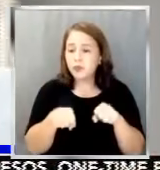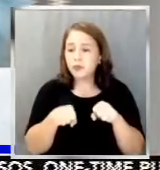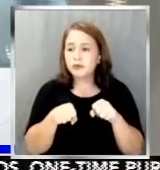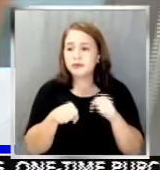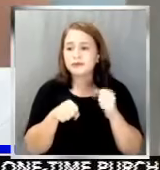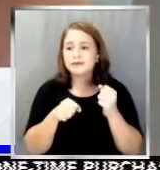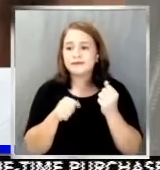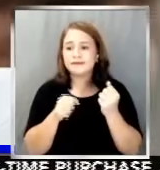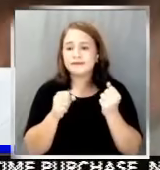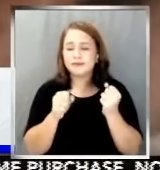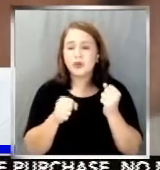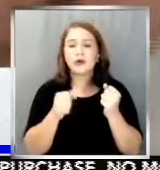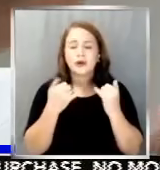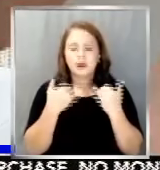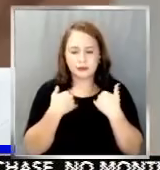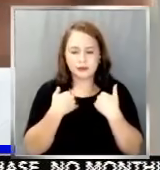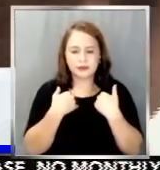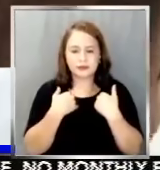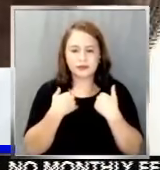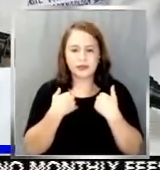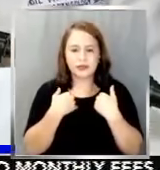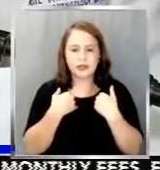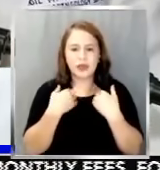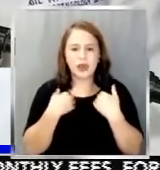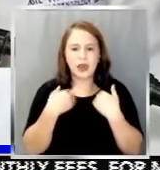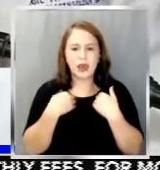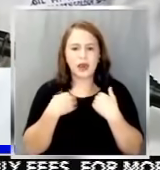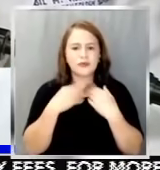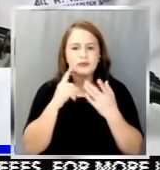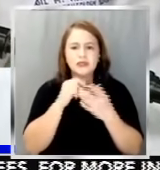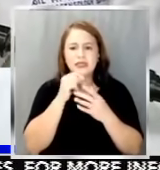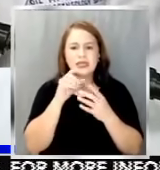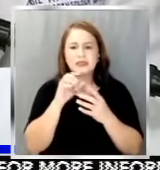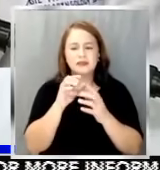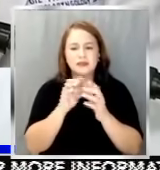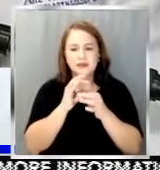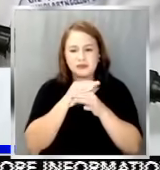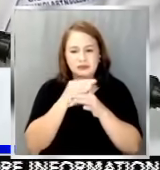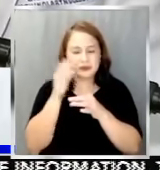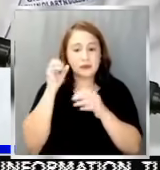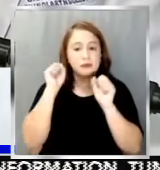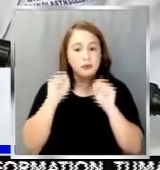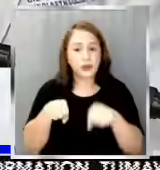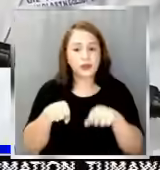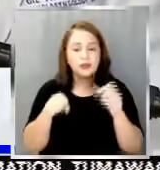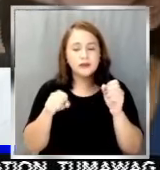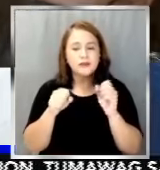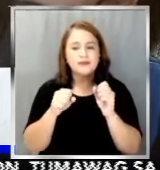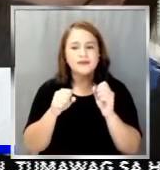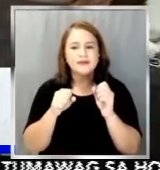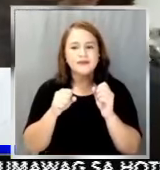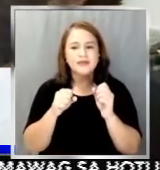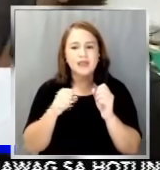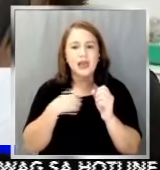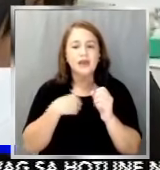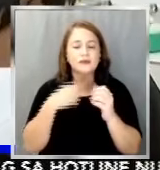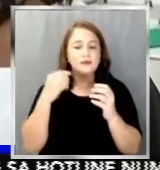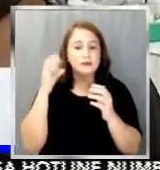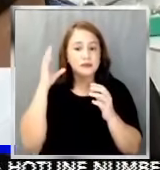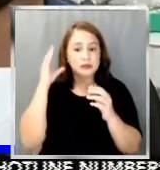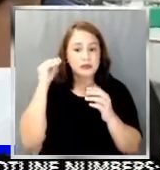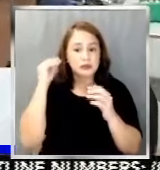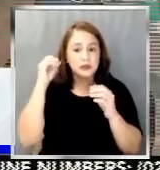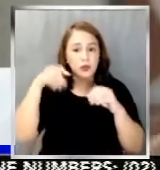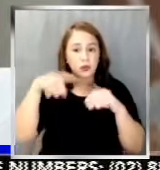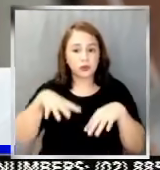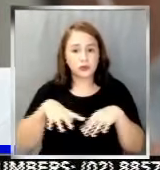meron tayong aesthetic deformity to at the same time pwede tayong nagkakaroon ng hearing loss. Magandang